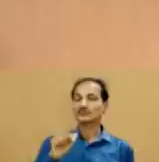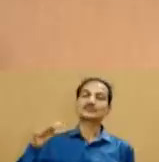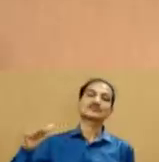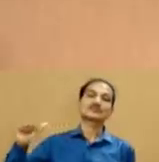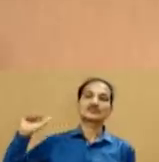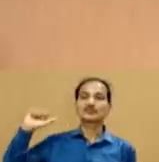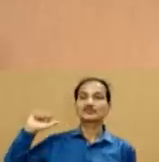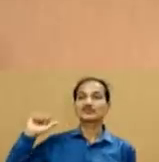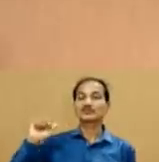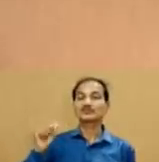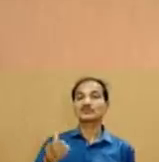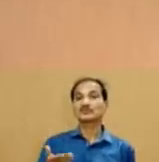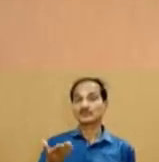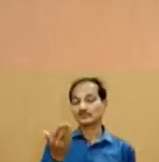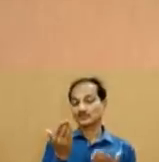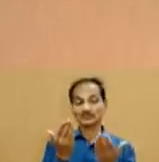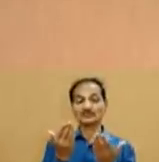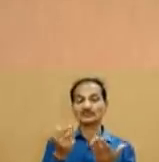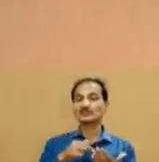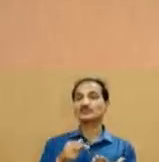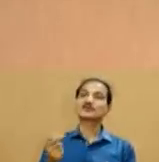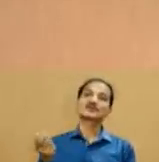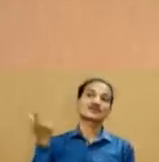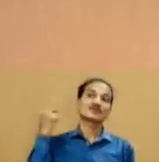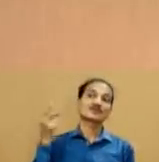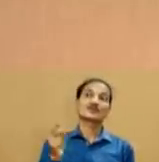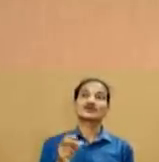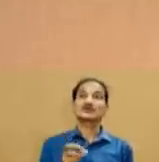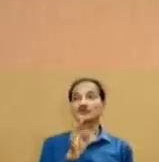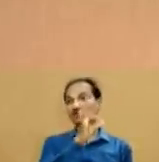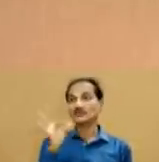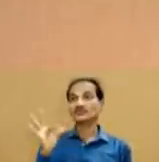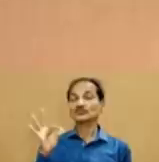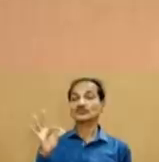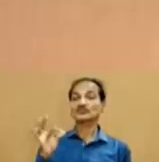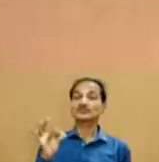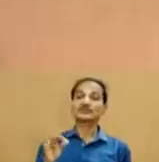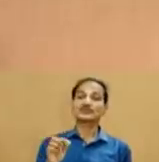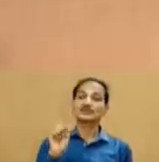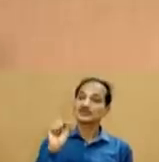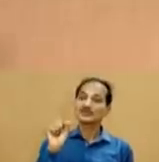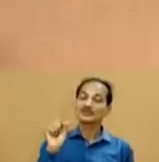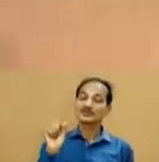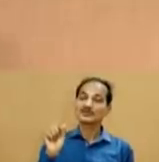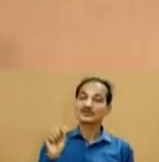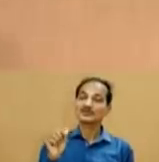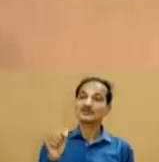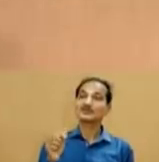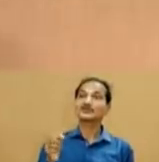କର୍ତ୍ତବ୍ୟପରାୟଣତା ଦେଖାଇଛନ୍ତି ଗତ କିଛି ସପ୍ତାହରେ, ତାର ଆମ ସମସ୍ତଙ୍କ ଉପରେ ପ୍ରଭାବ